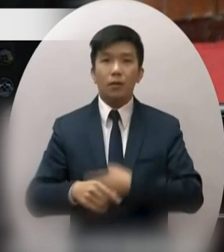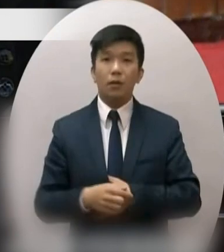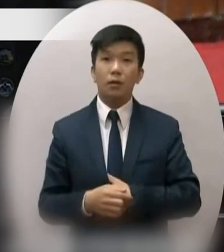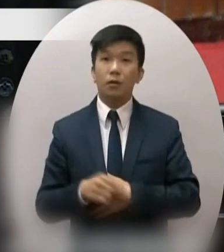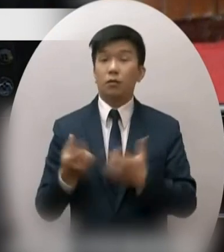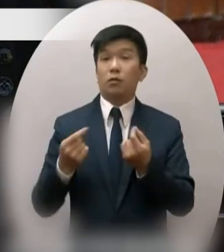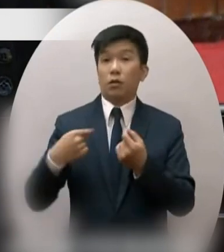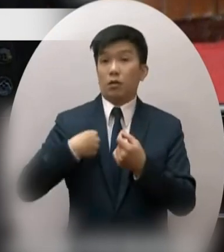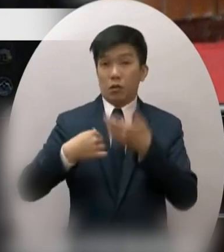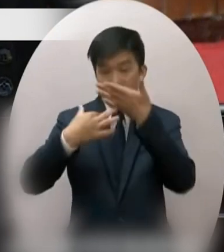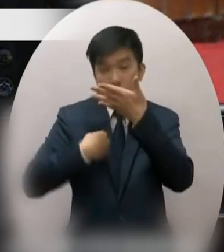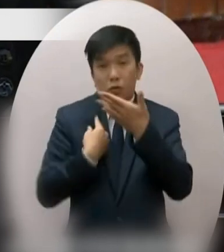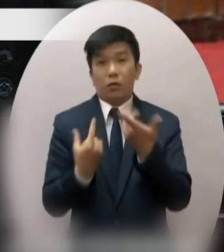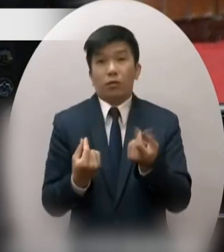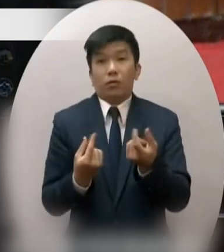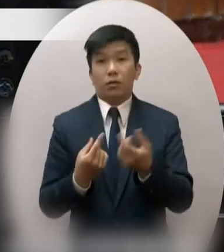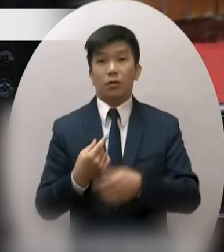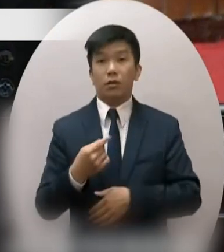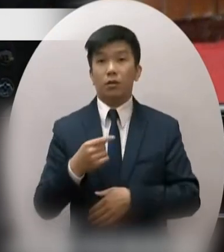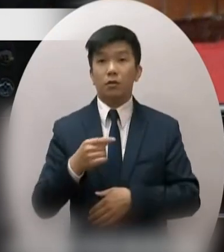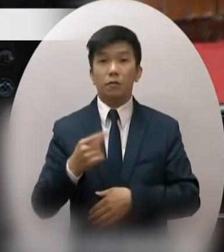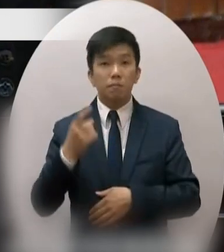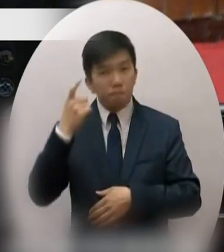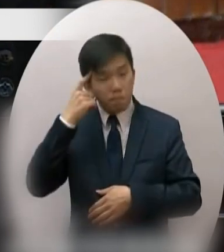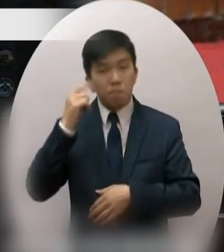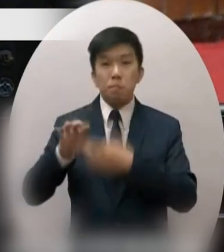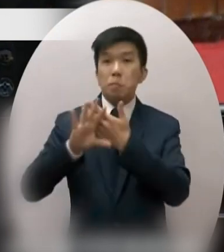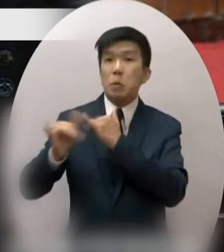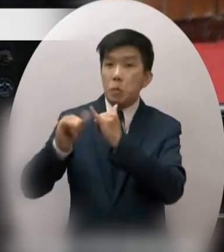受害者，因为我不希望外界会认为